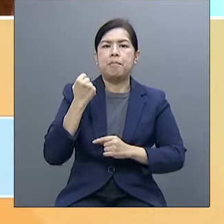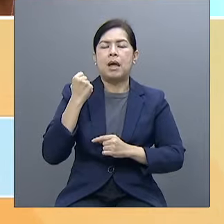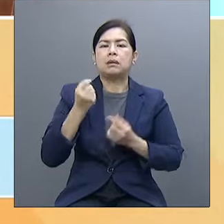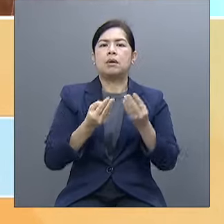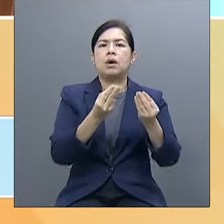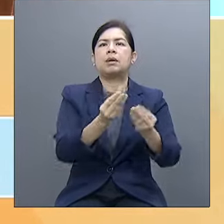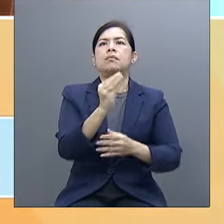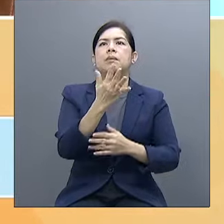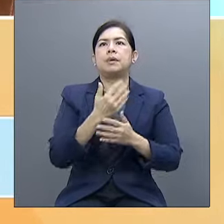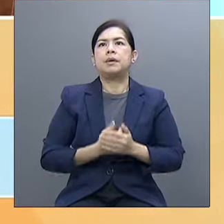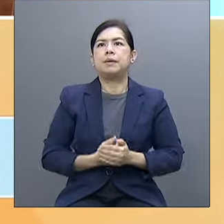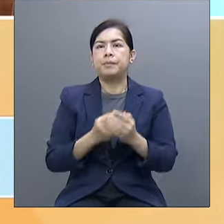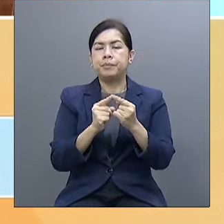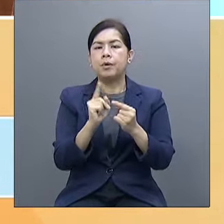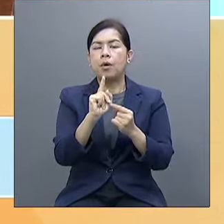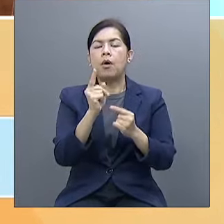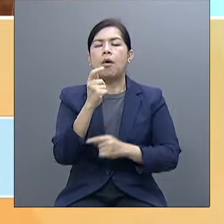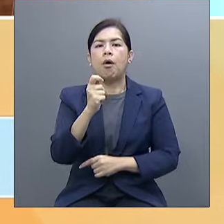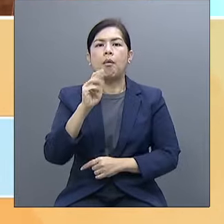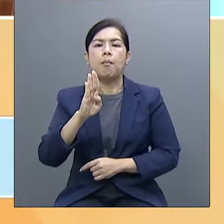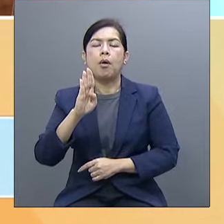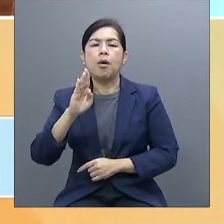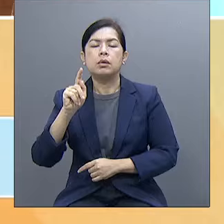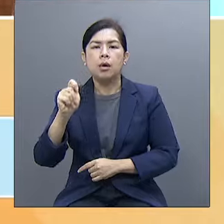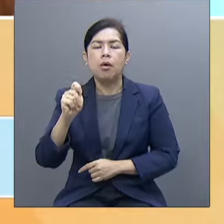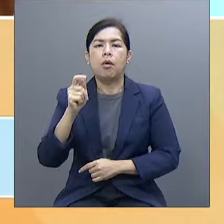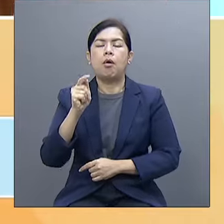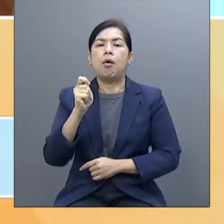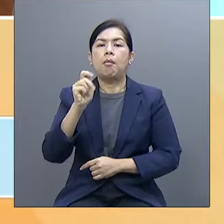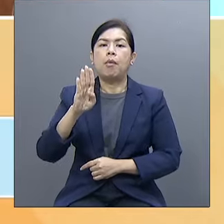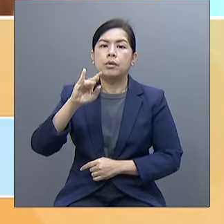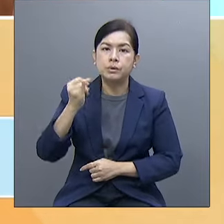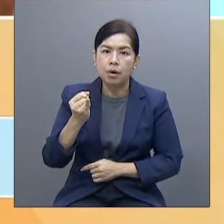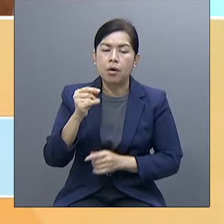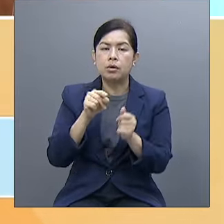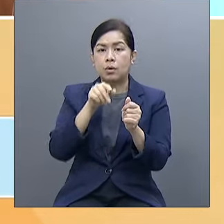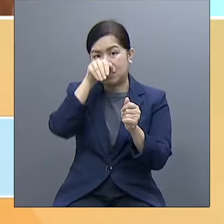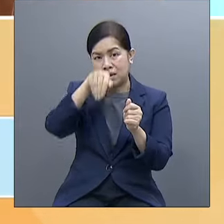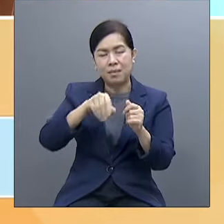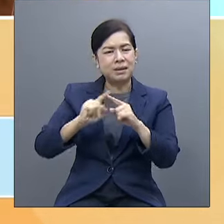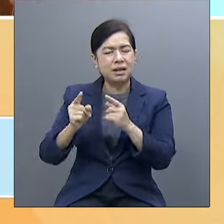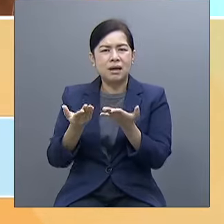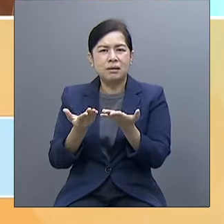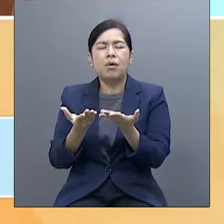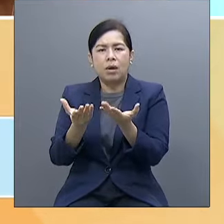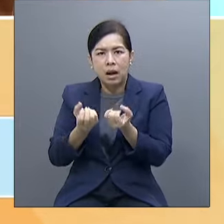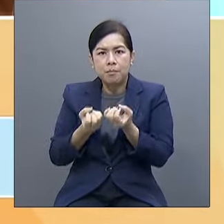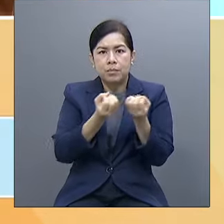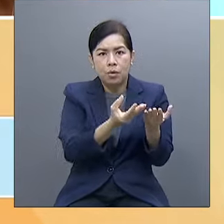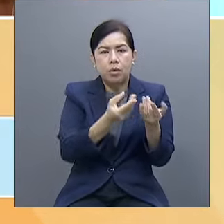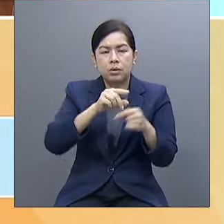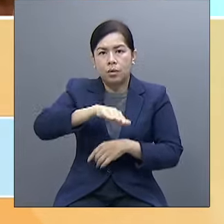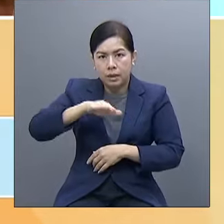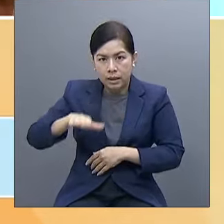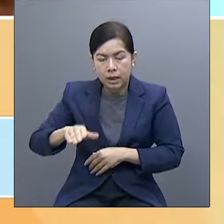งพูดให้ชัดอบต.เทศบาลอบจ.ไม่สามารถจัดรถรับส่งนักเรียนได้สองก็คือเป้าหมายของโ